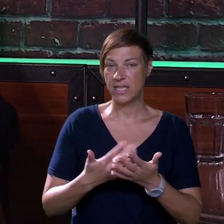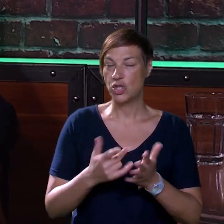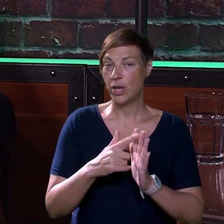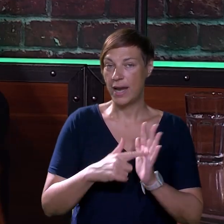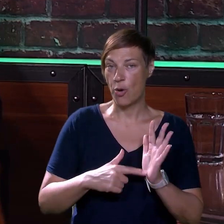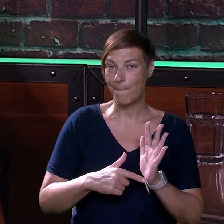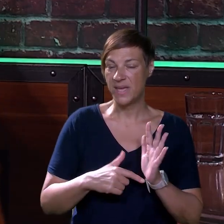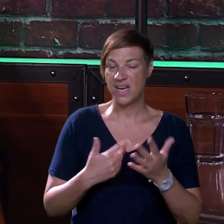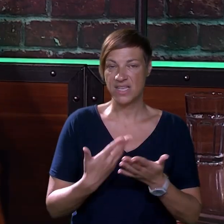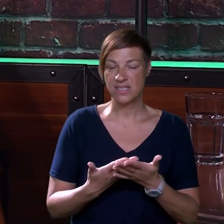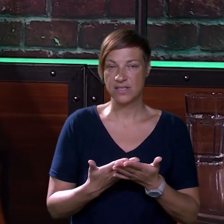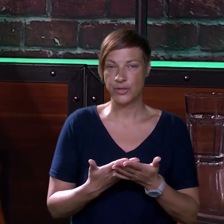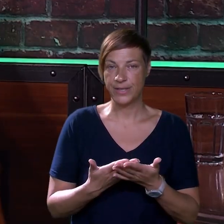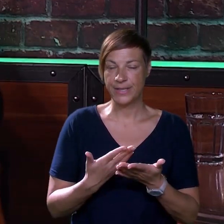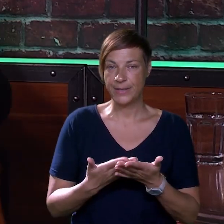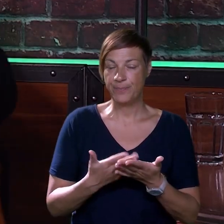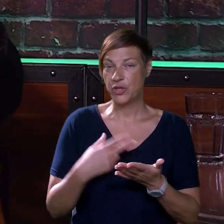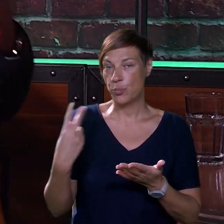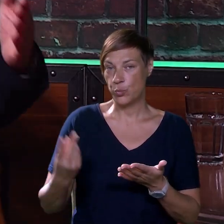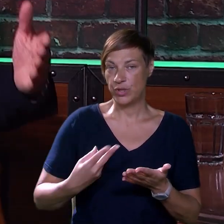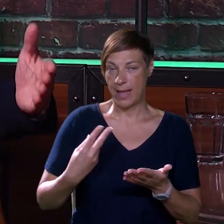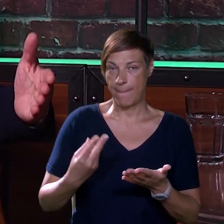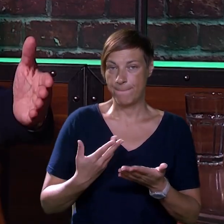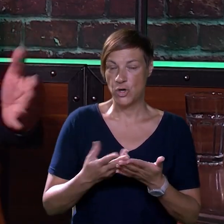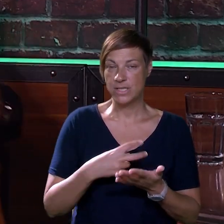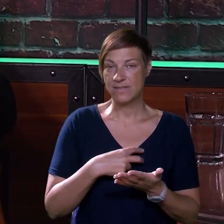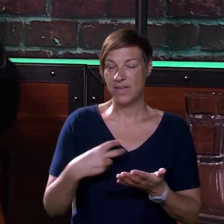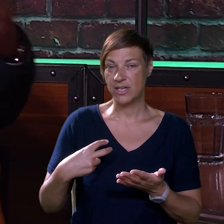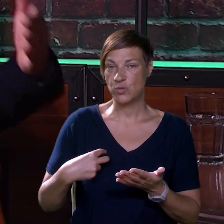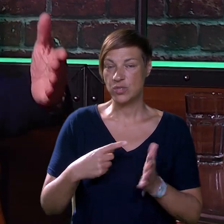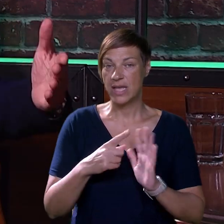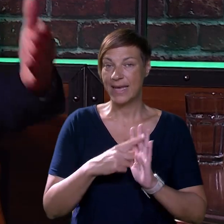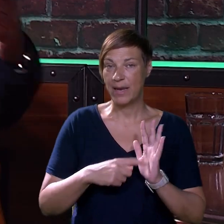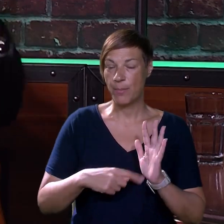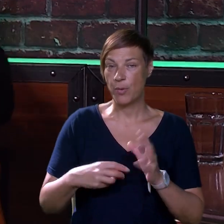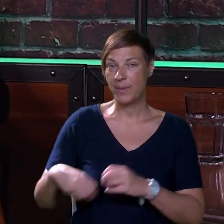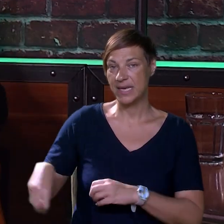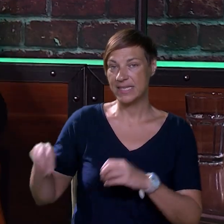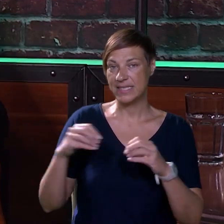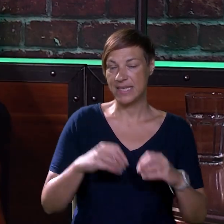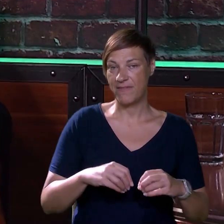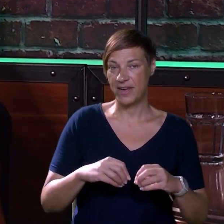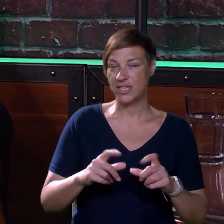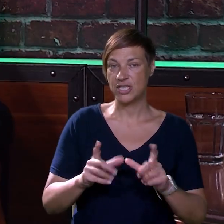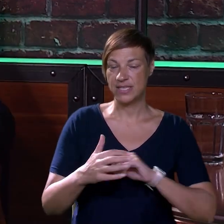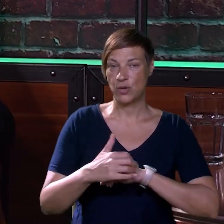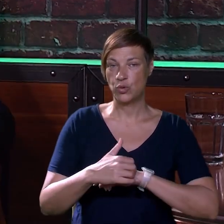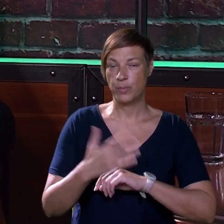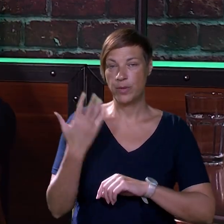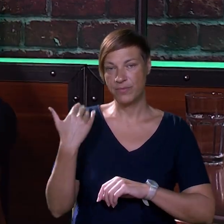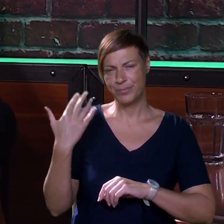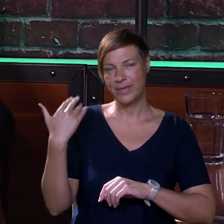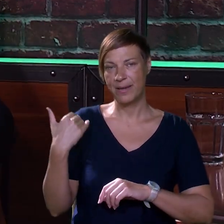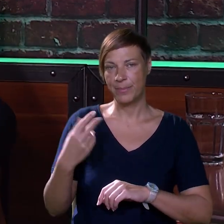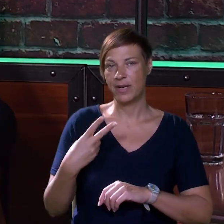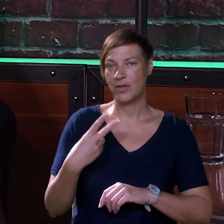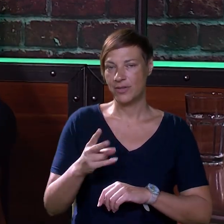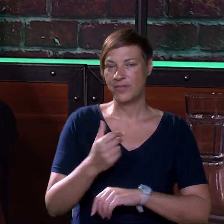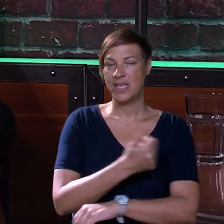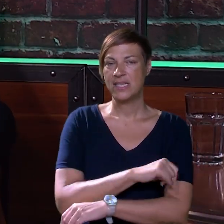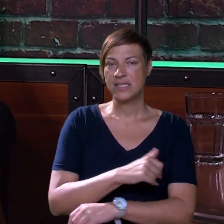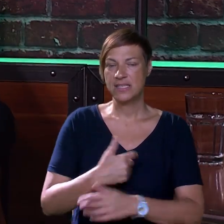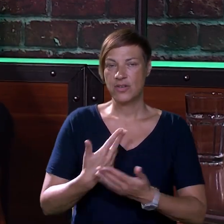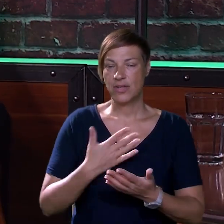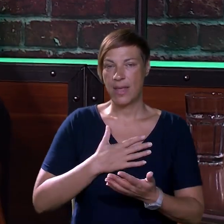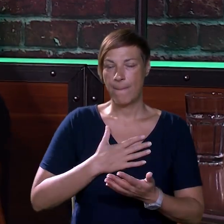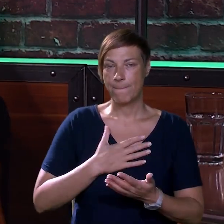je na operaciju i on bude pozvan u Zagreb, on se operira i vraća se nazad. Prije vam je bilo 20